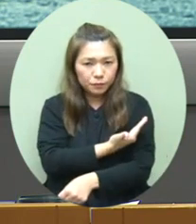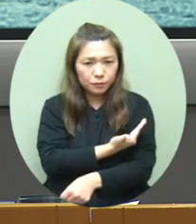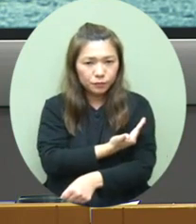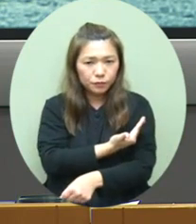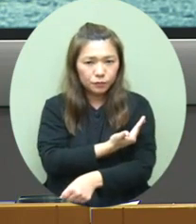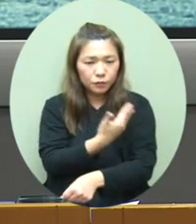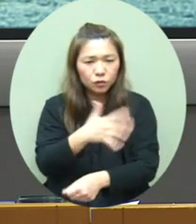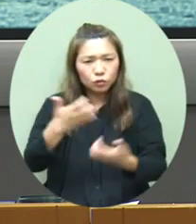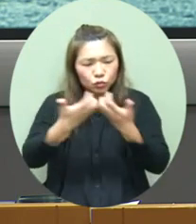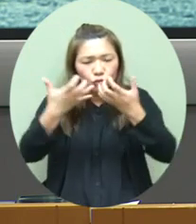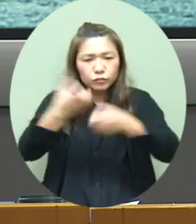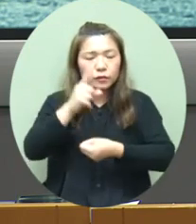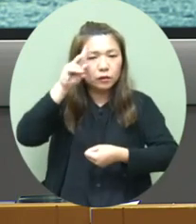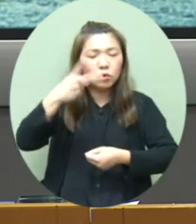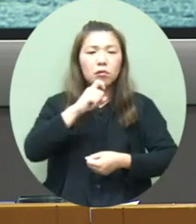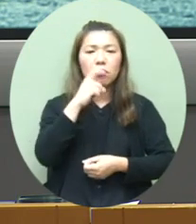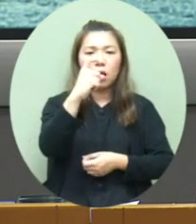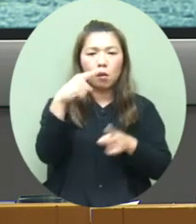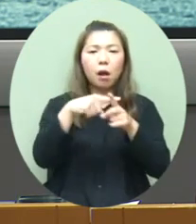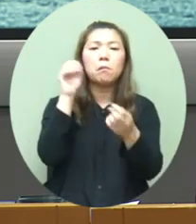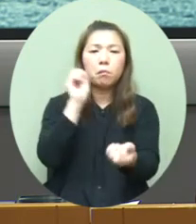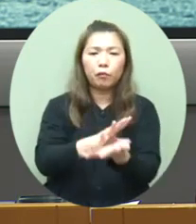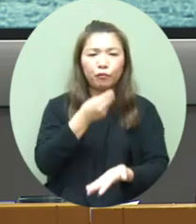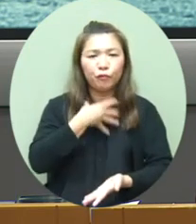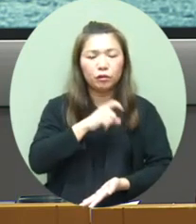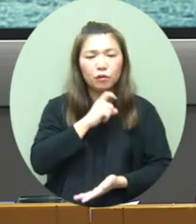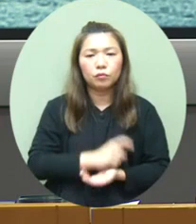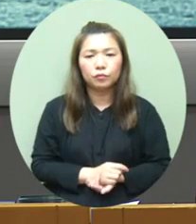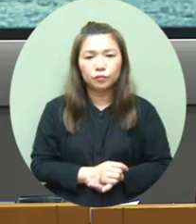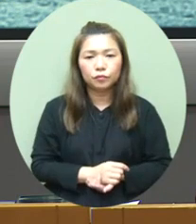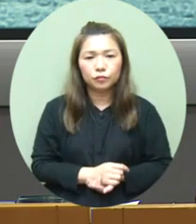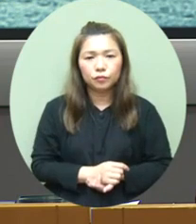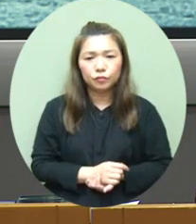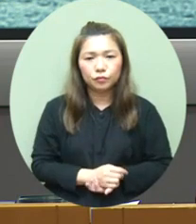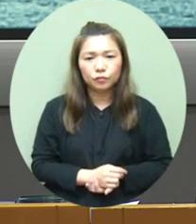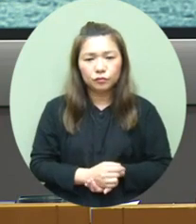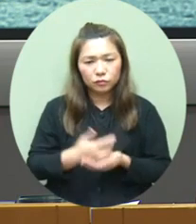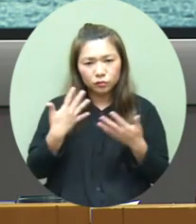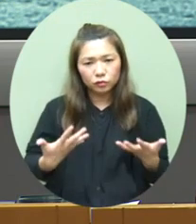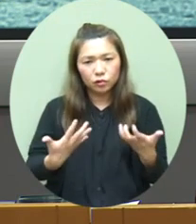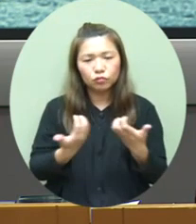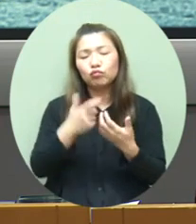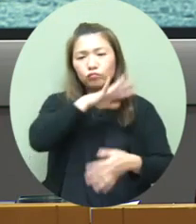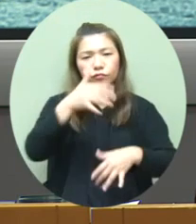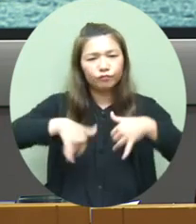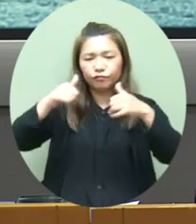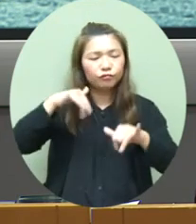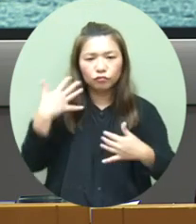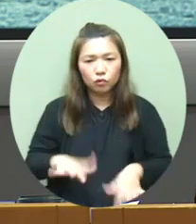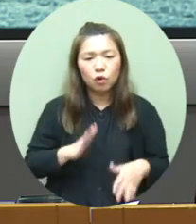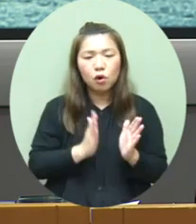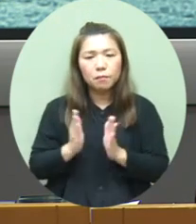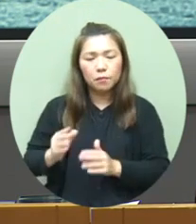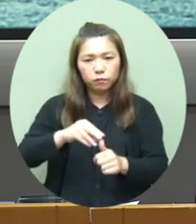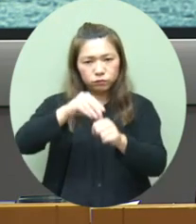埋累積呢兩日咧都有9個個案嘅。咁嗰度咧都已經係即係撤離咗噶啦。咁我哋即係